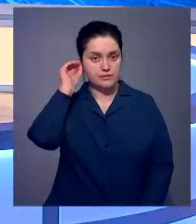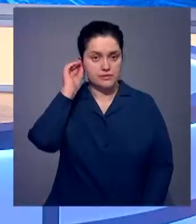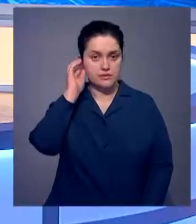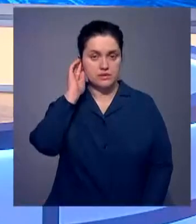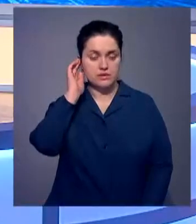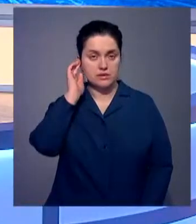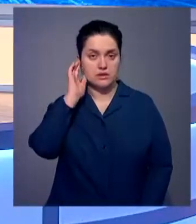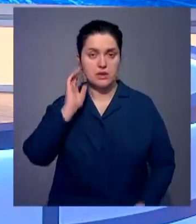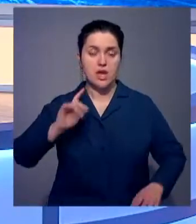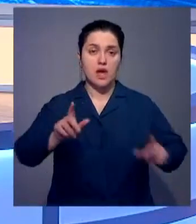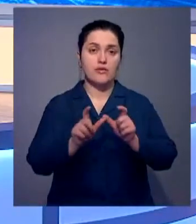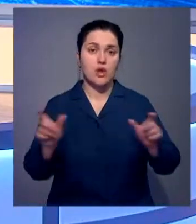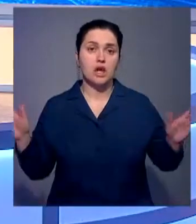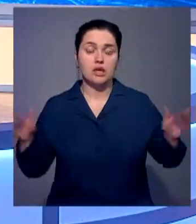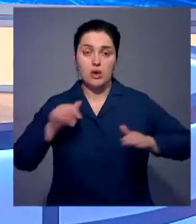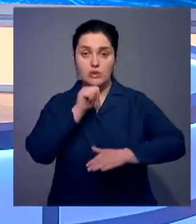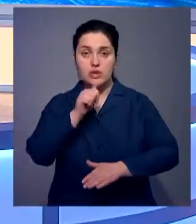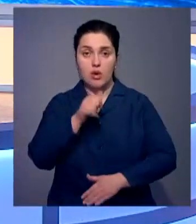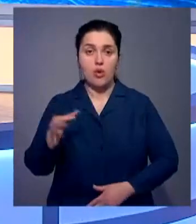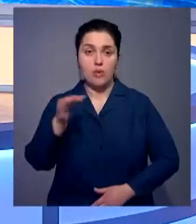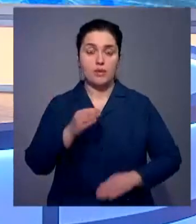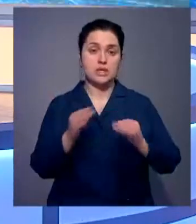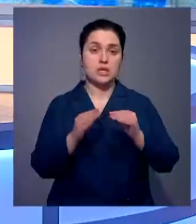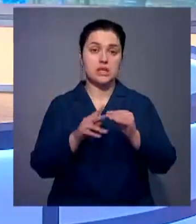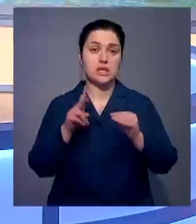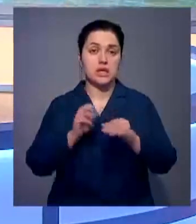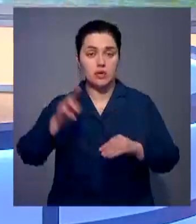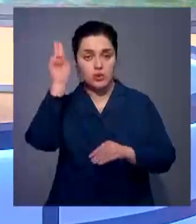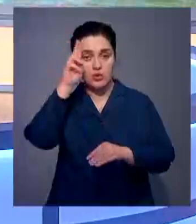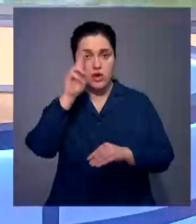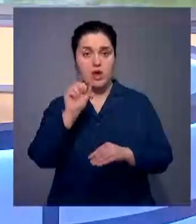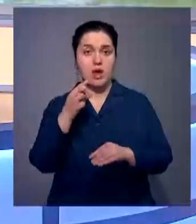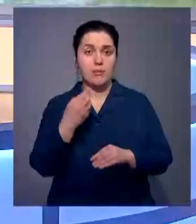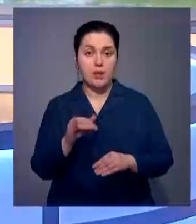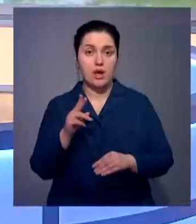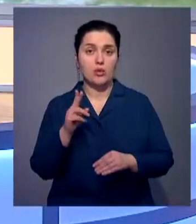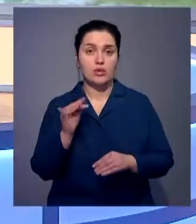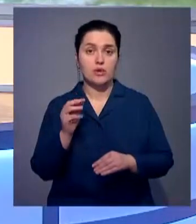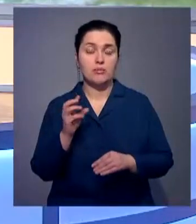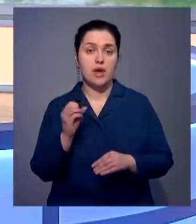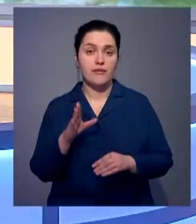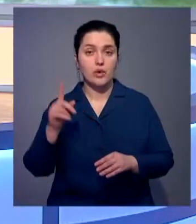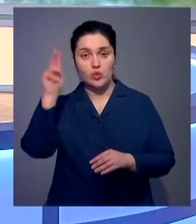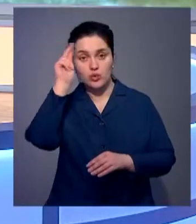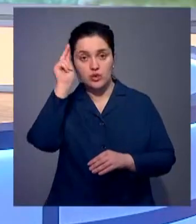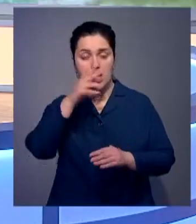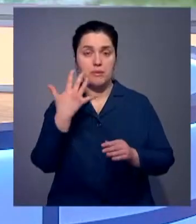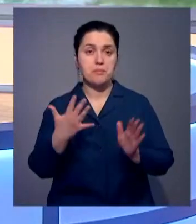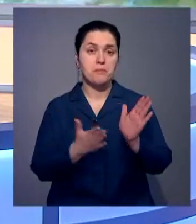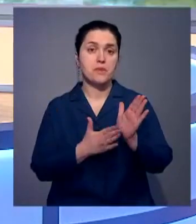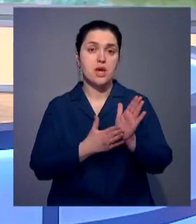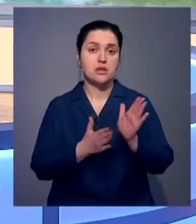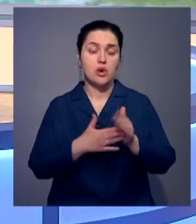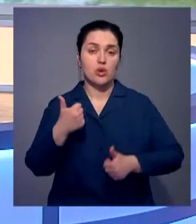школах аркалыка кустанайской области уже десять лет углублено изучать творчество абая кунанбаева среди учеников есть 50